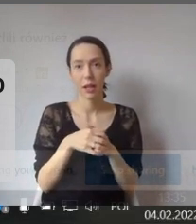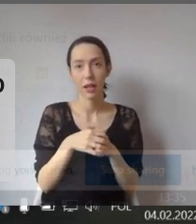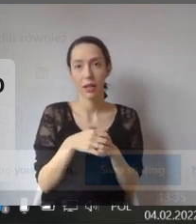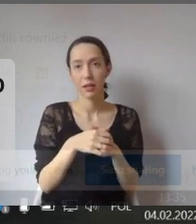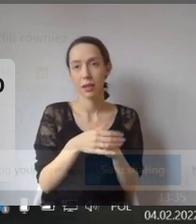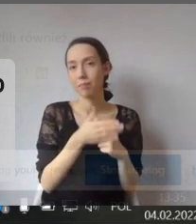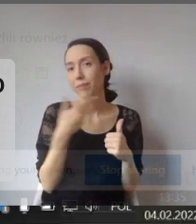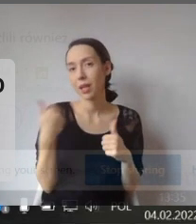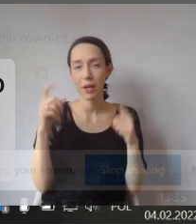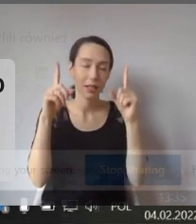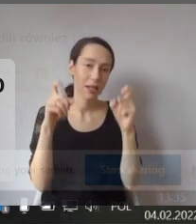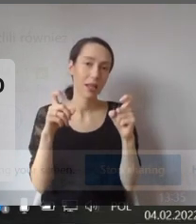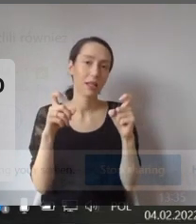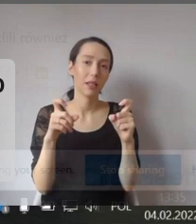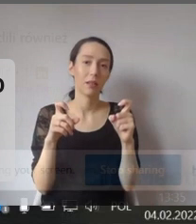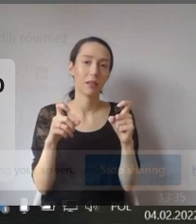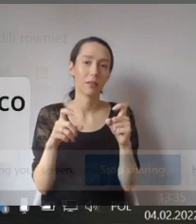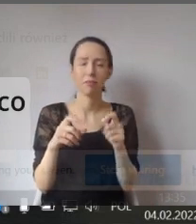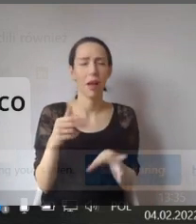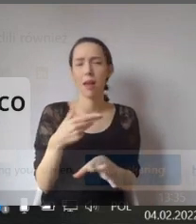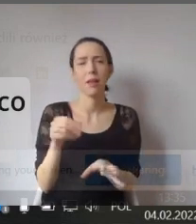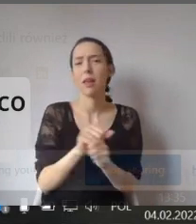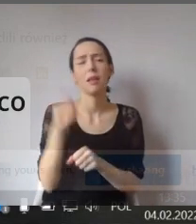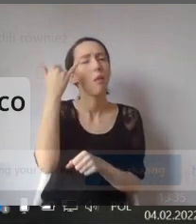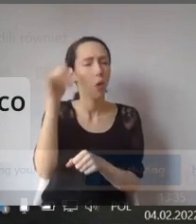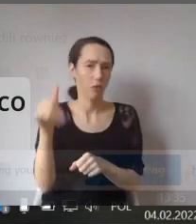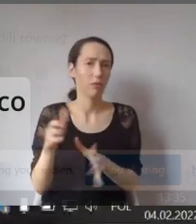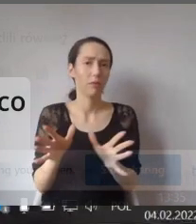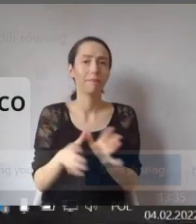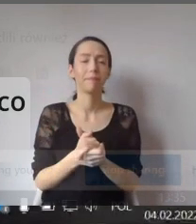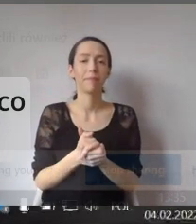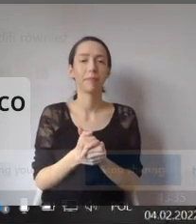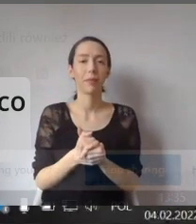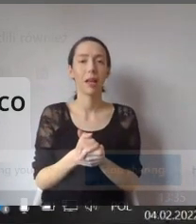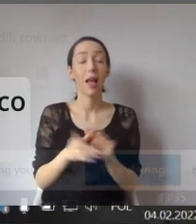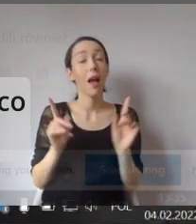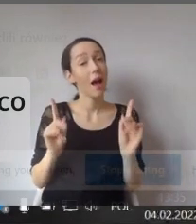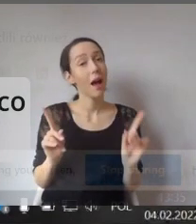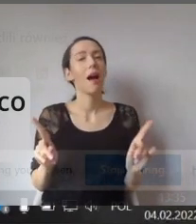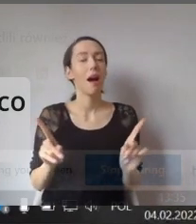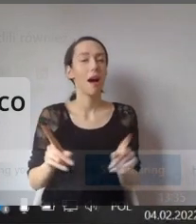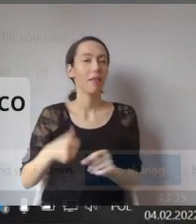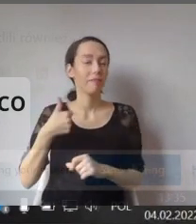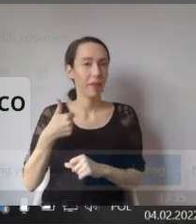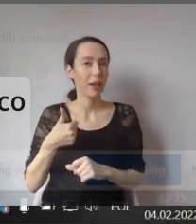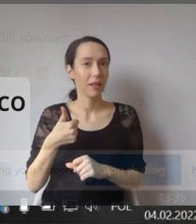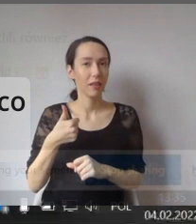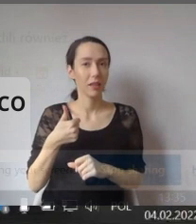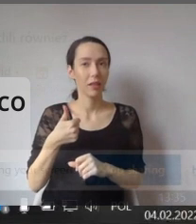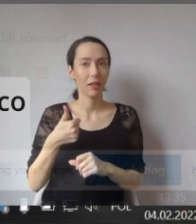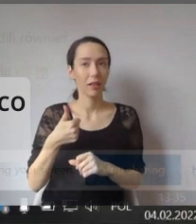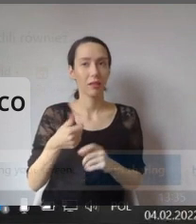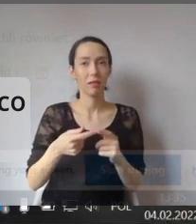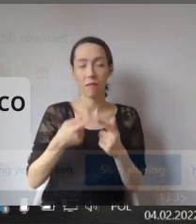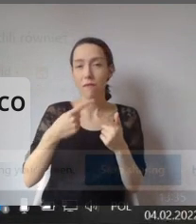to nie jest jakiś błąd. Natomiast fajnie coś tutaj dać, żeby po prostu skorzystać